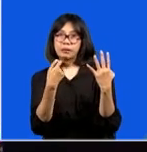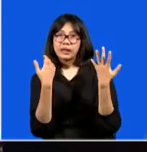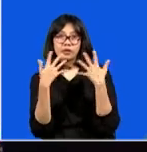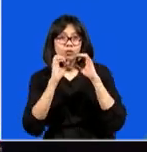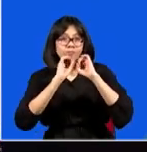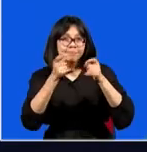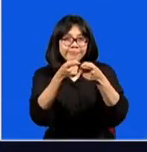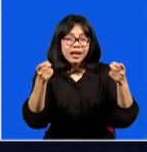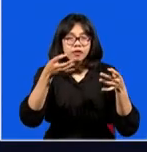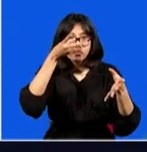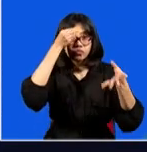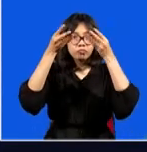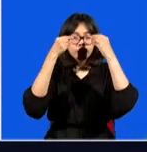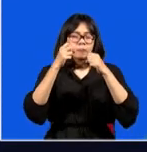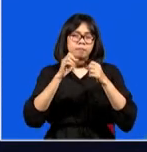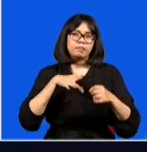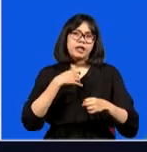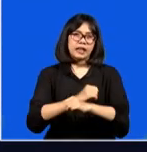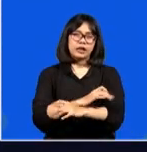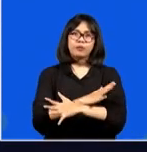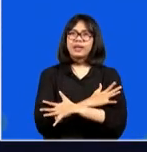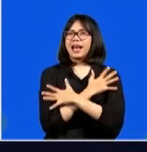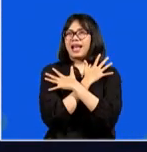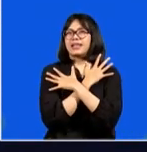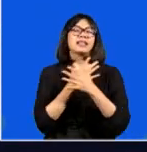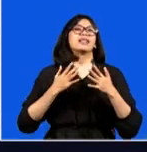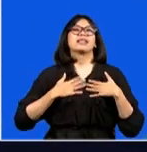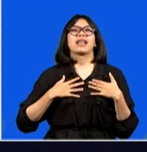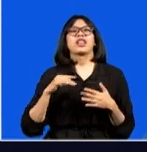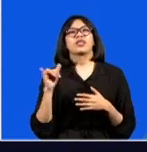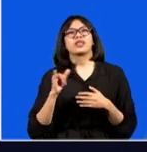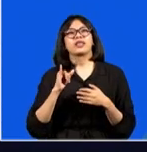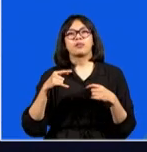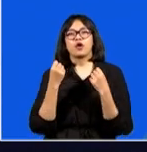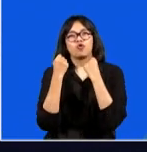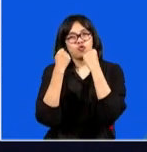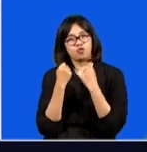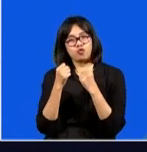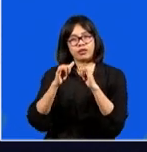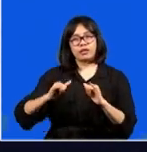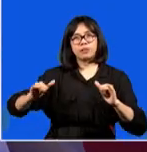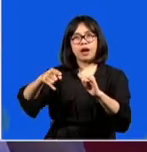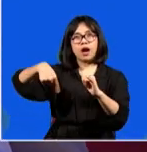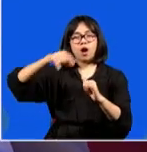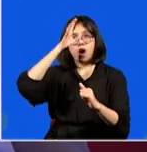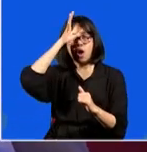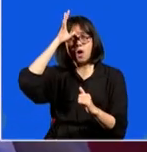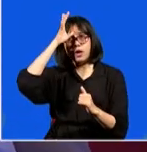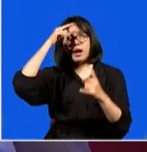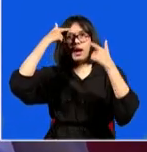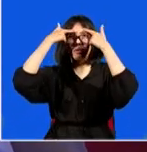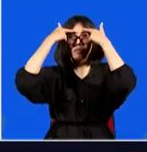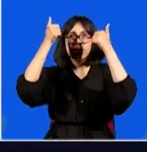ini bisa menginspirasi kita semua sudah pasti saya pun terinspirasi duduk di sini dengan orang-orang hebat ini karena untuk